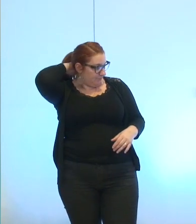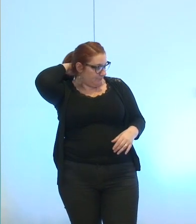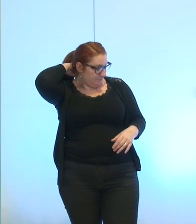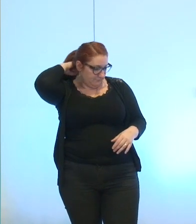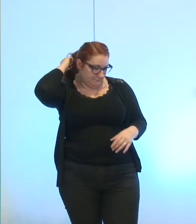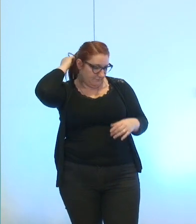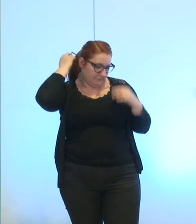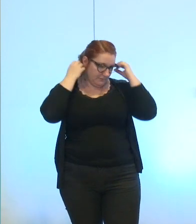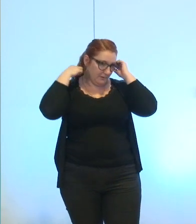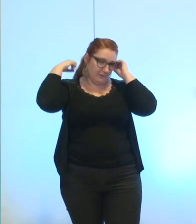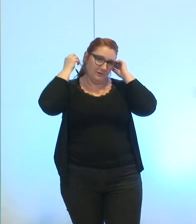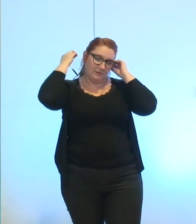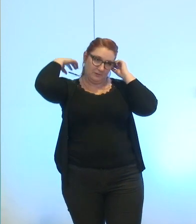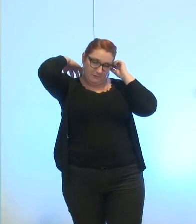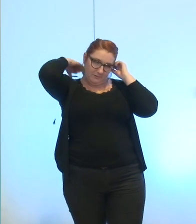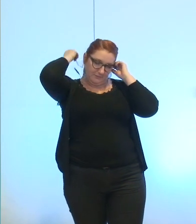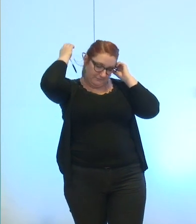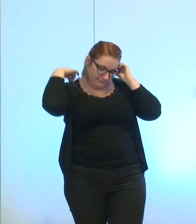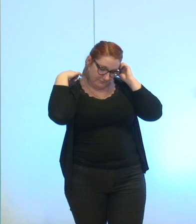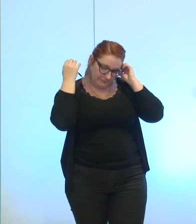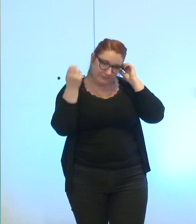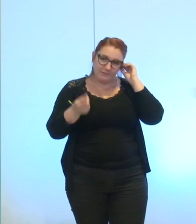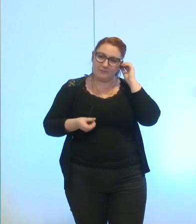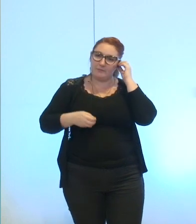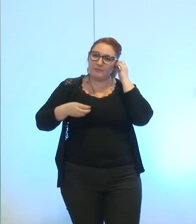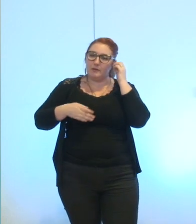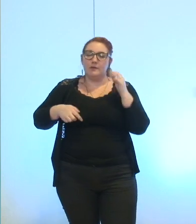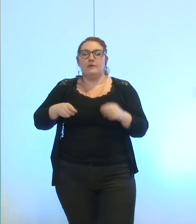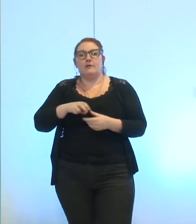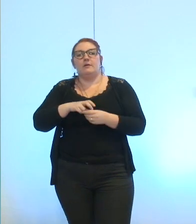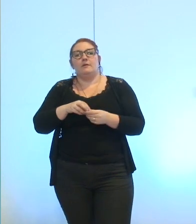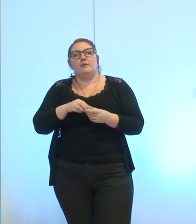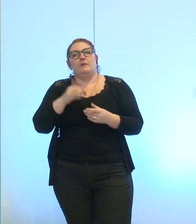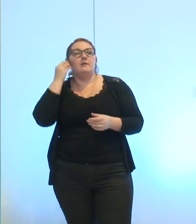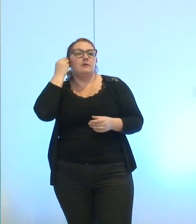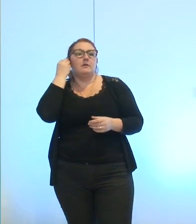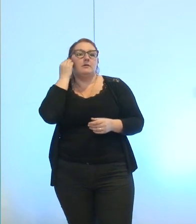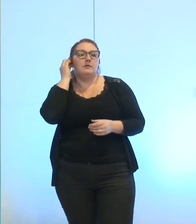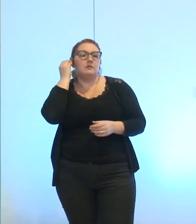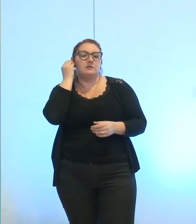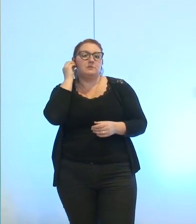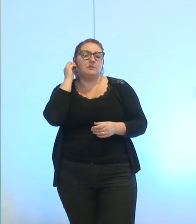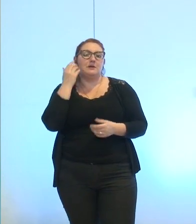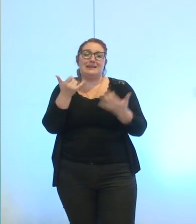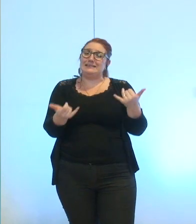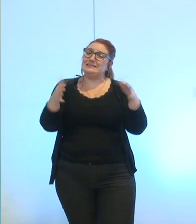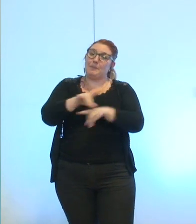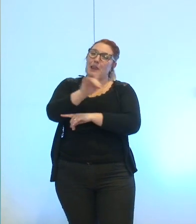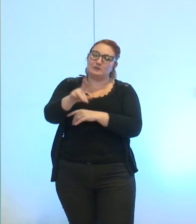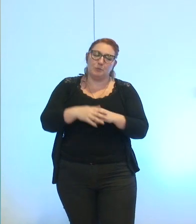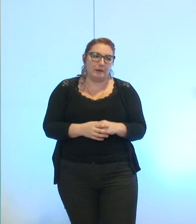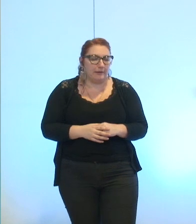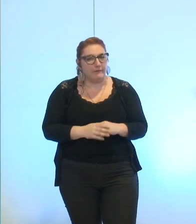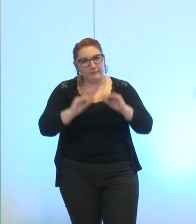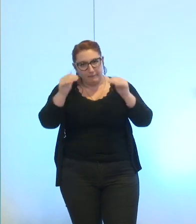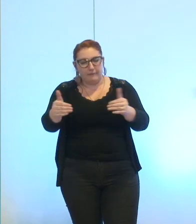vous plaît bah moi j'étais au lancement des Samas moi j'aime mieux que vous donc le